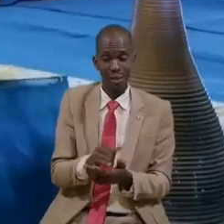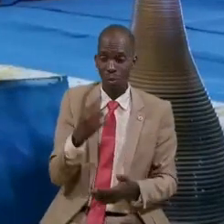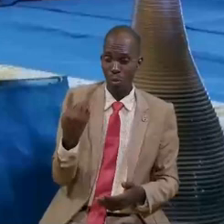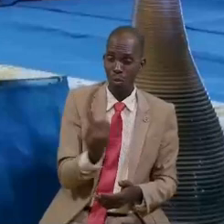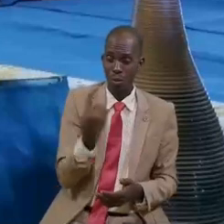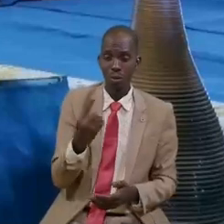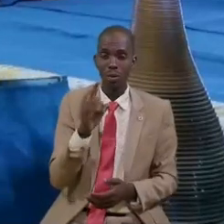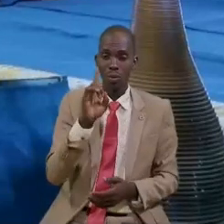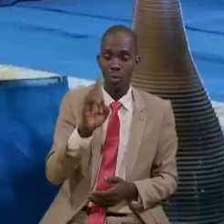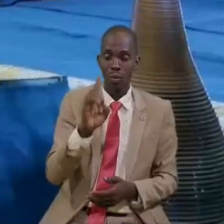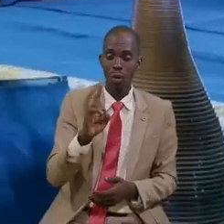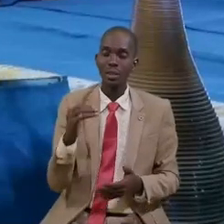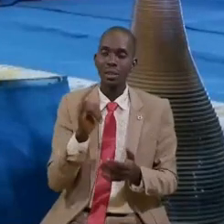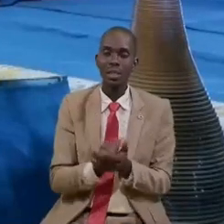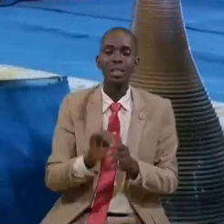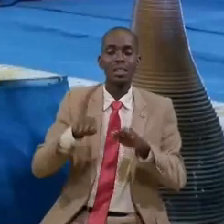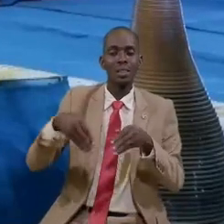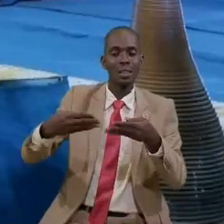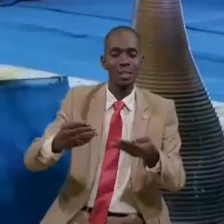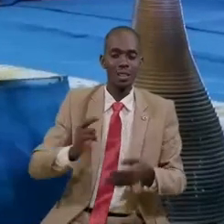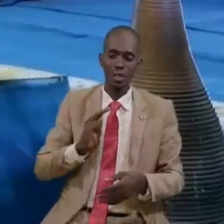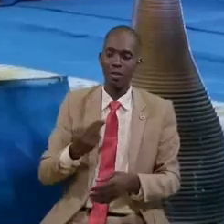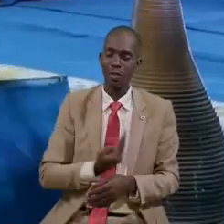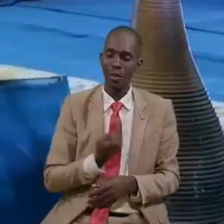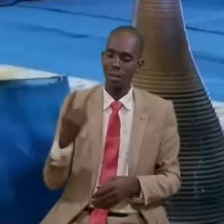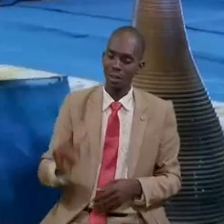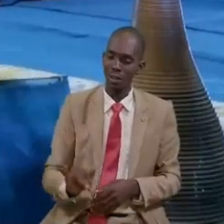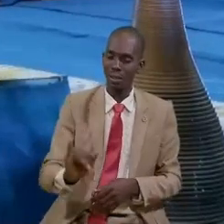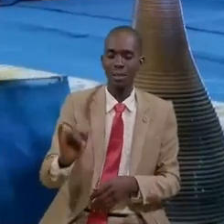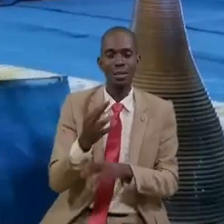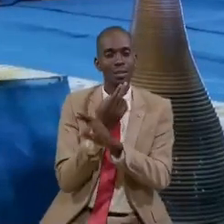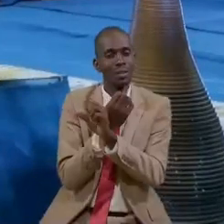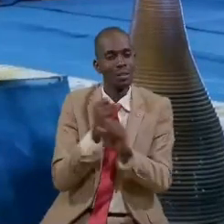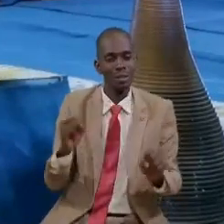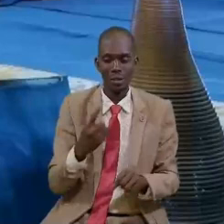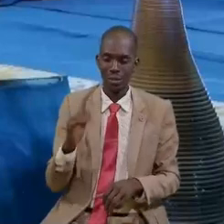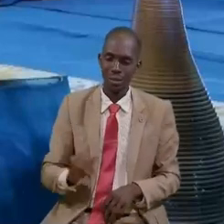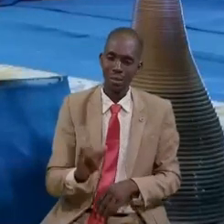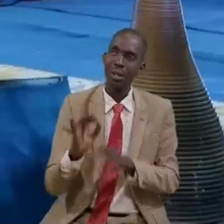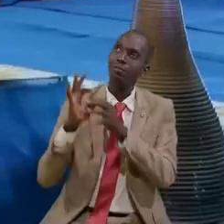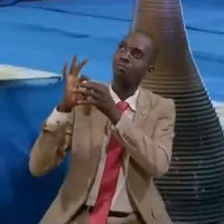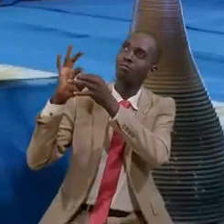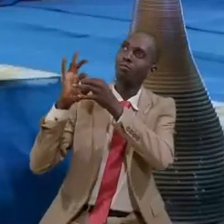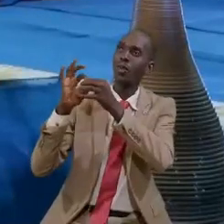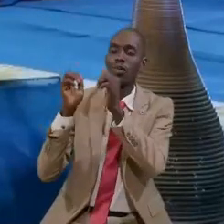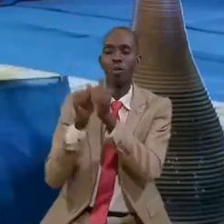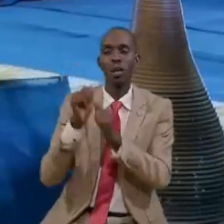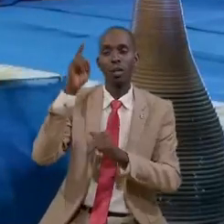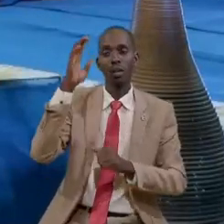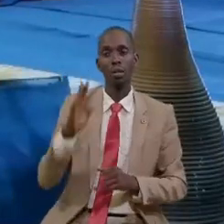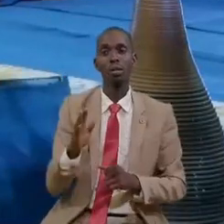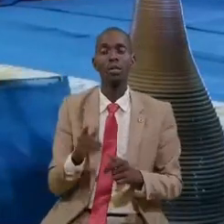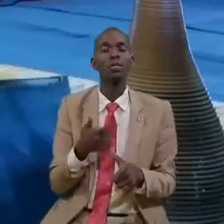nous donne la rédemption éternelle, la réconciliation éternelle avec Dieu. Alors, quel en